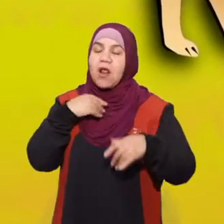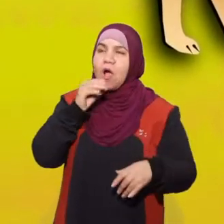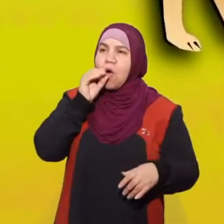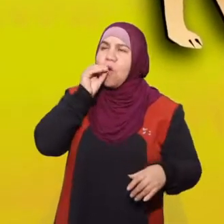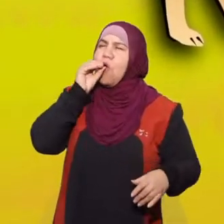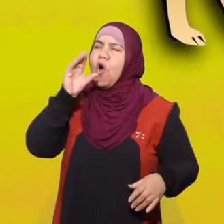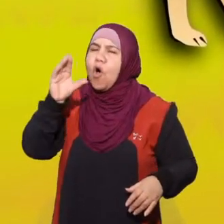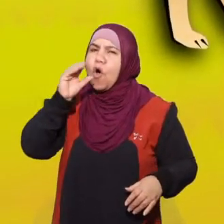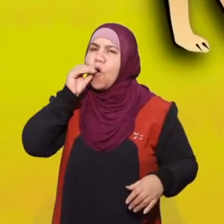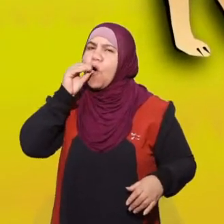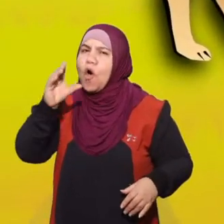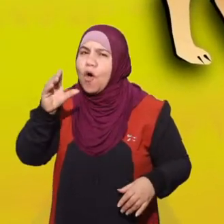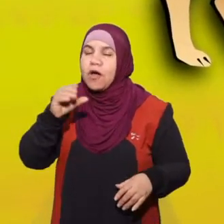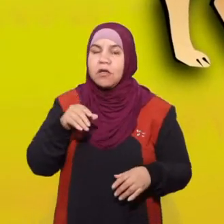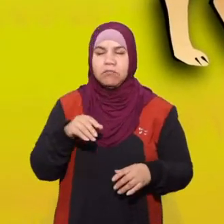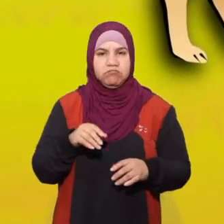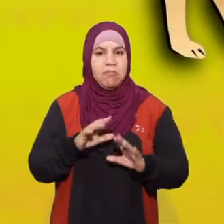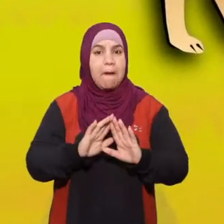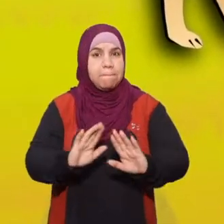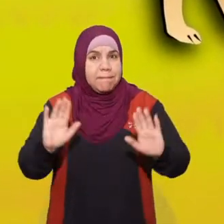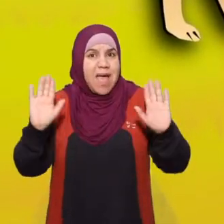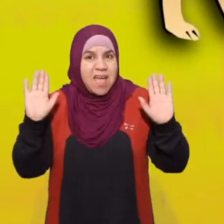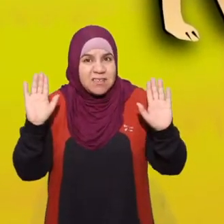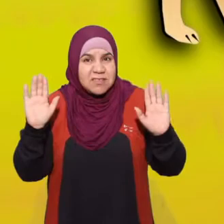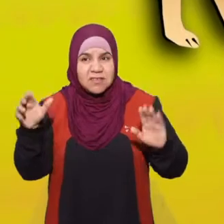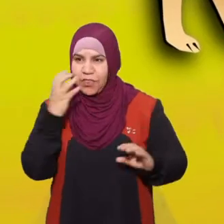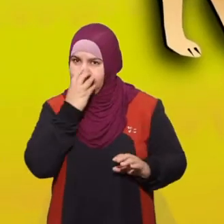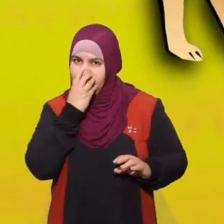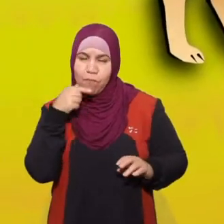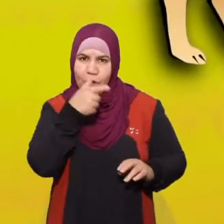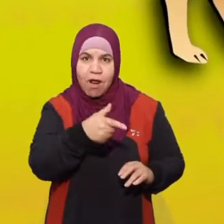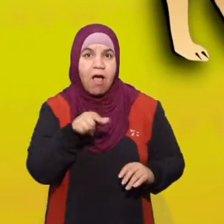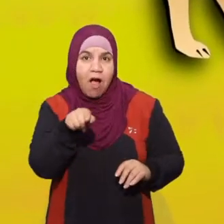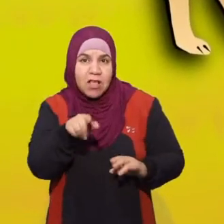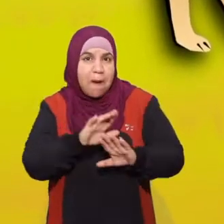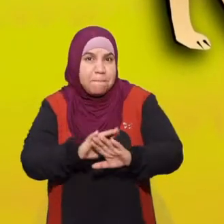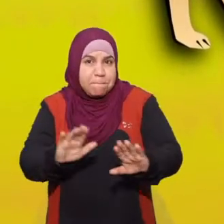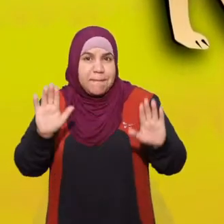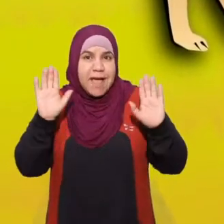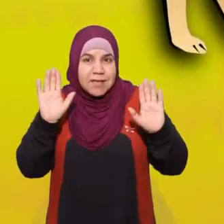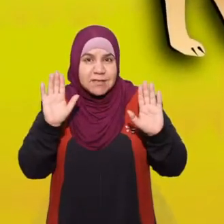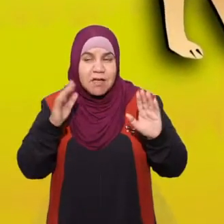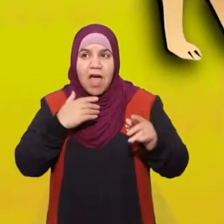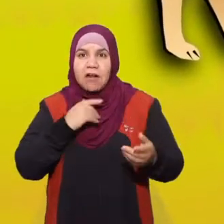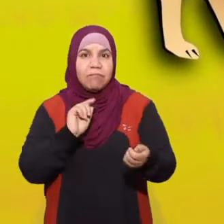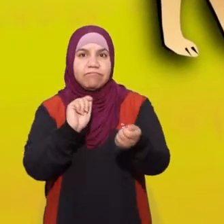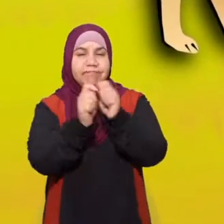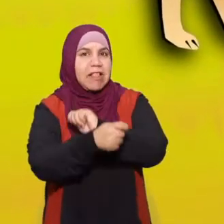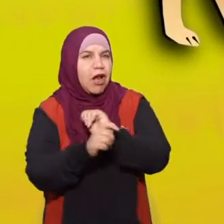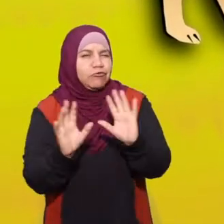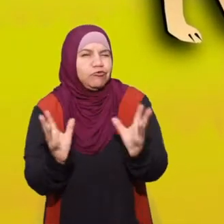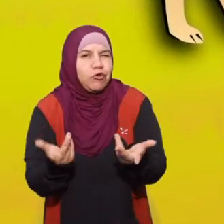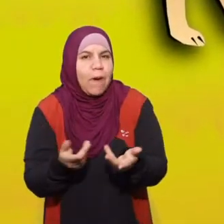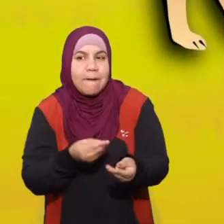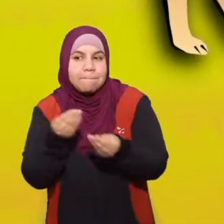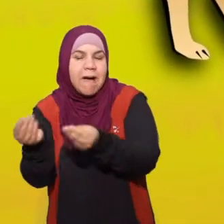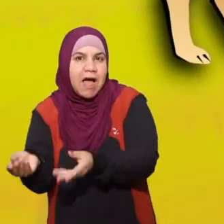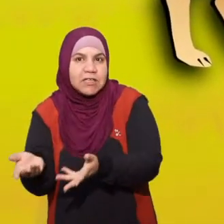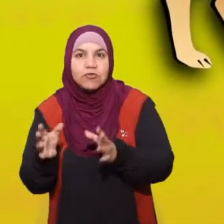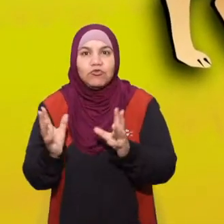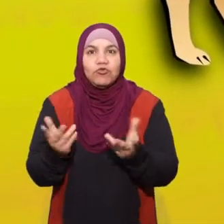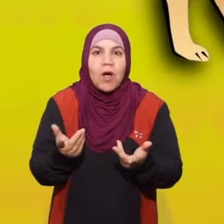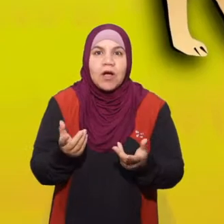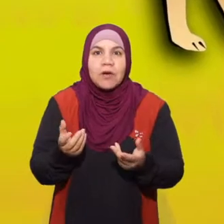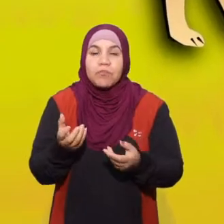لي. وهل هذا كل شيء؟ ها؟ ومقابل كل ذلك